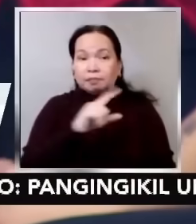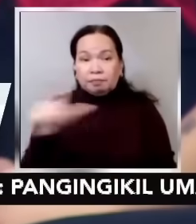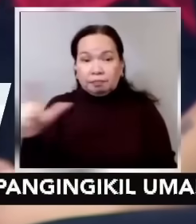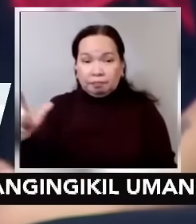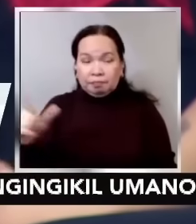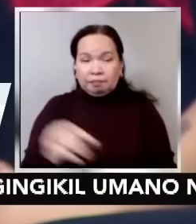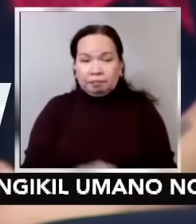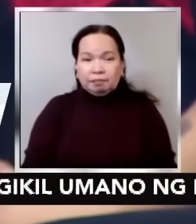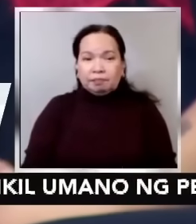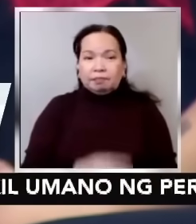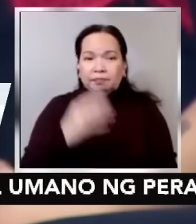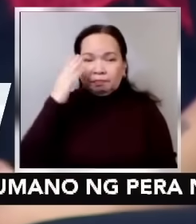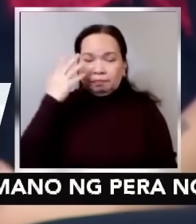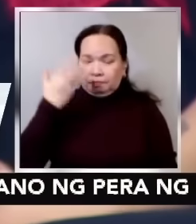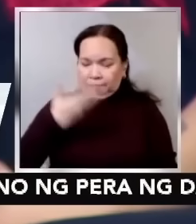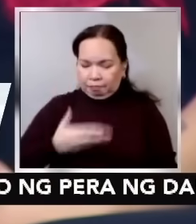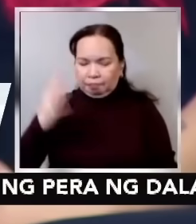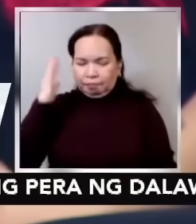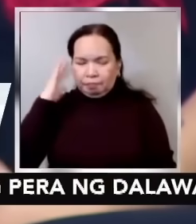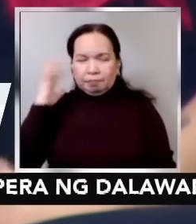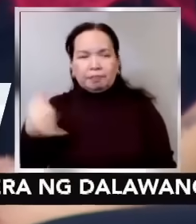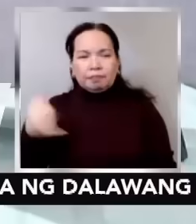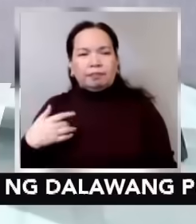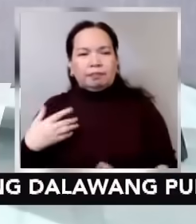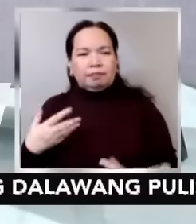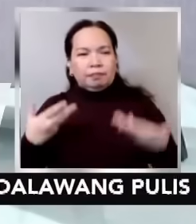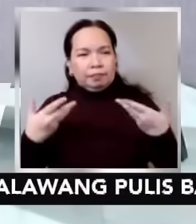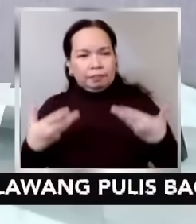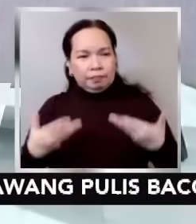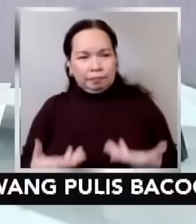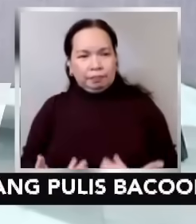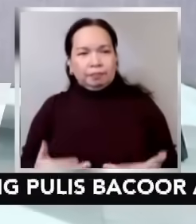carry yourself, parang